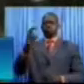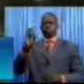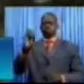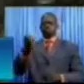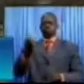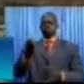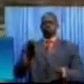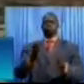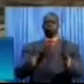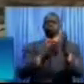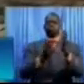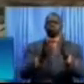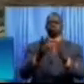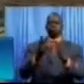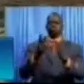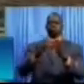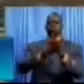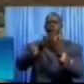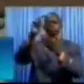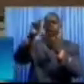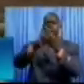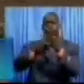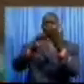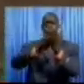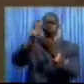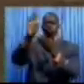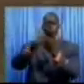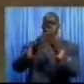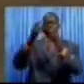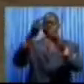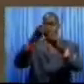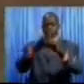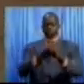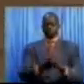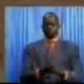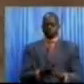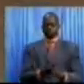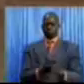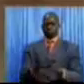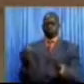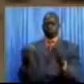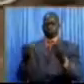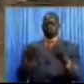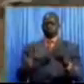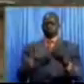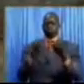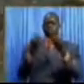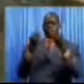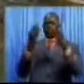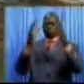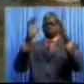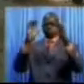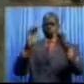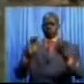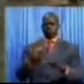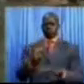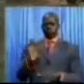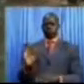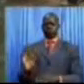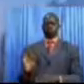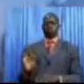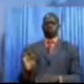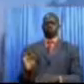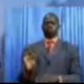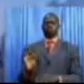quand on sait que août et septembre sont les mois qui enregistrent une forte pluviométrie au Burkina Faso.